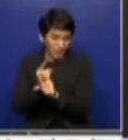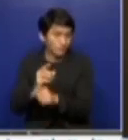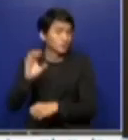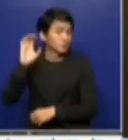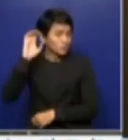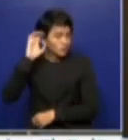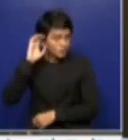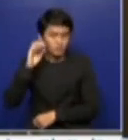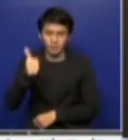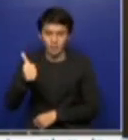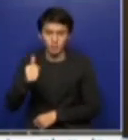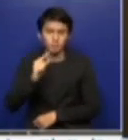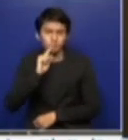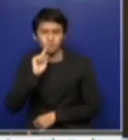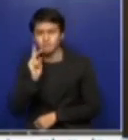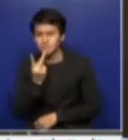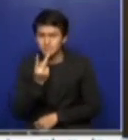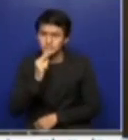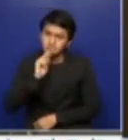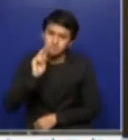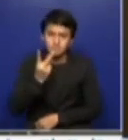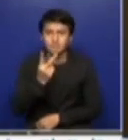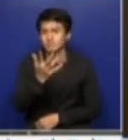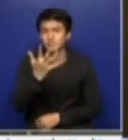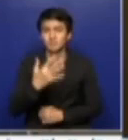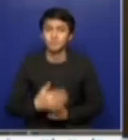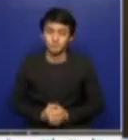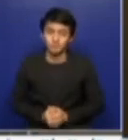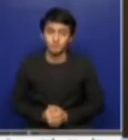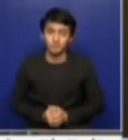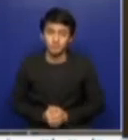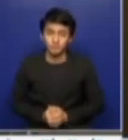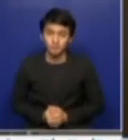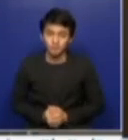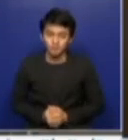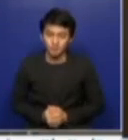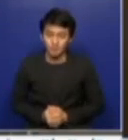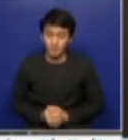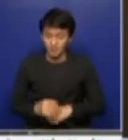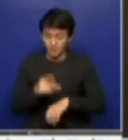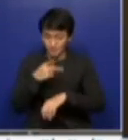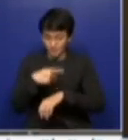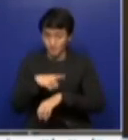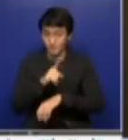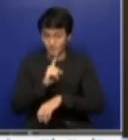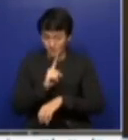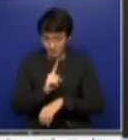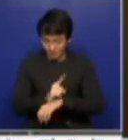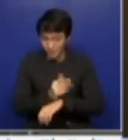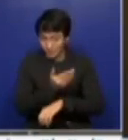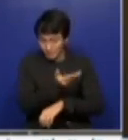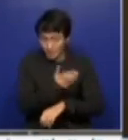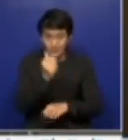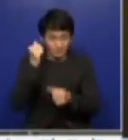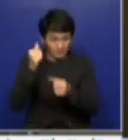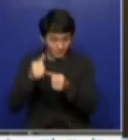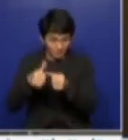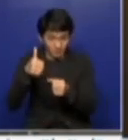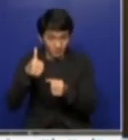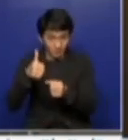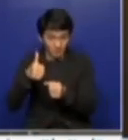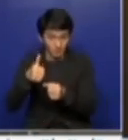ที่ไม่ปลิ้นปล้อนท่านประธานคงจะจำเนื้อเพลงท่อนสำคัญที่พลเอกประยุ